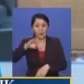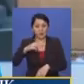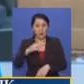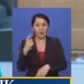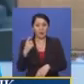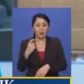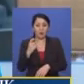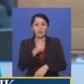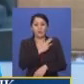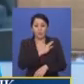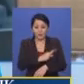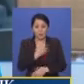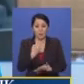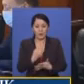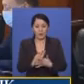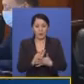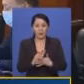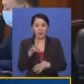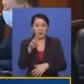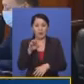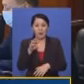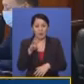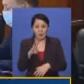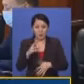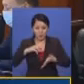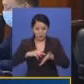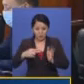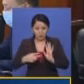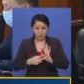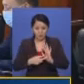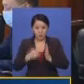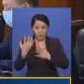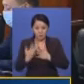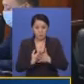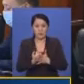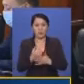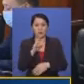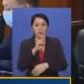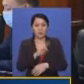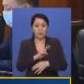экономикалық тиімділігін көрсетті. Әкімдіктер жол картасының жоспарлы көрсеткіштеріне қол жеткізу бойынша жұмысты жандандырсын.